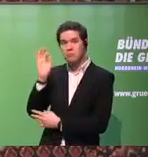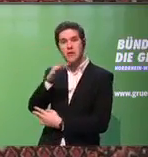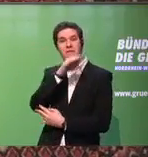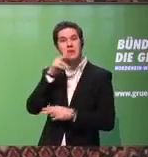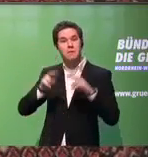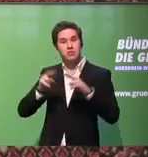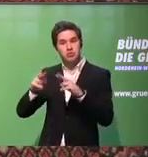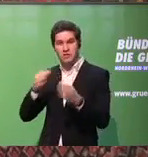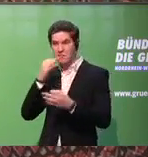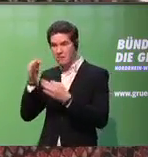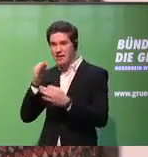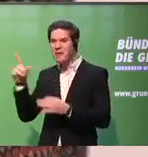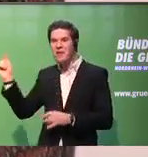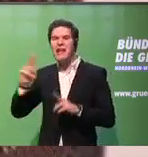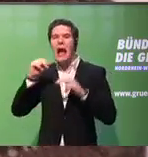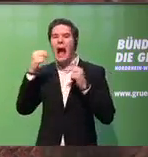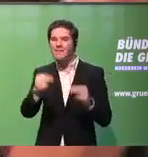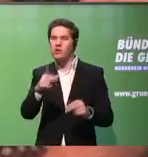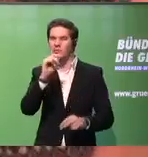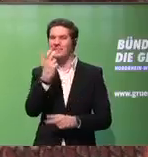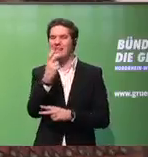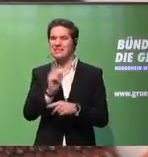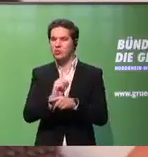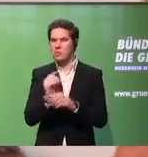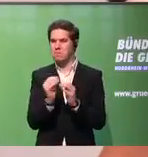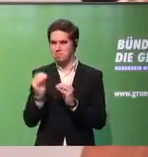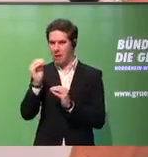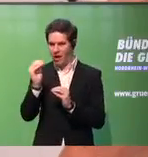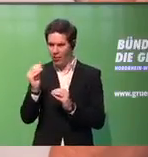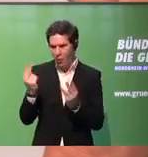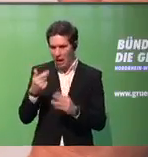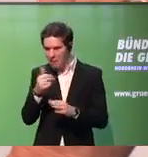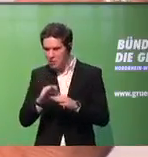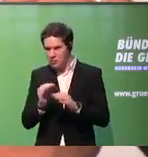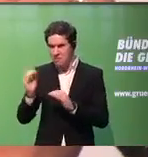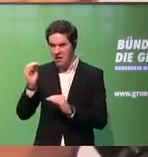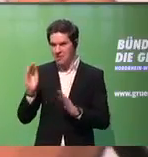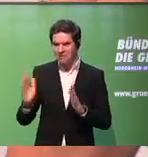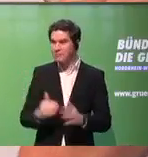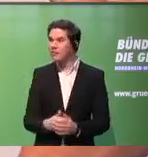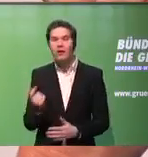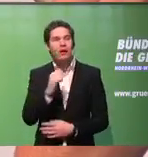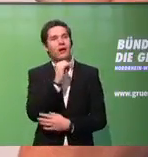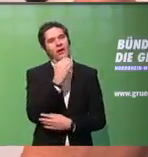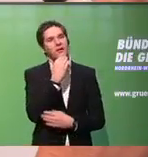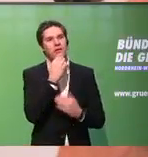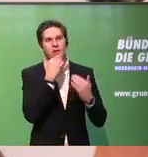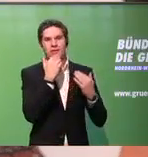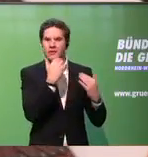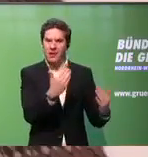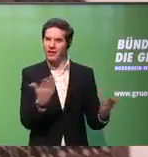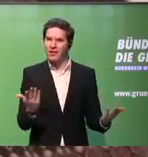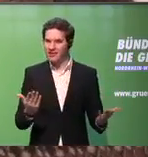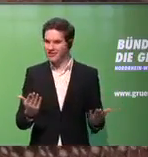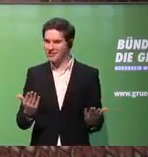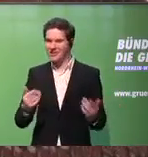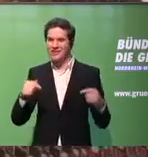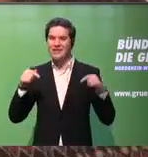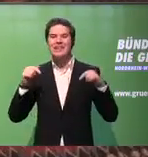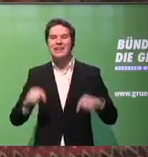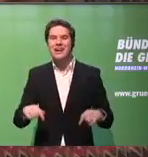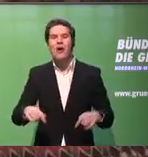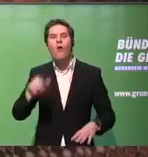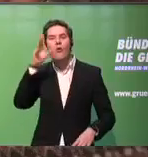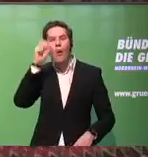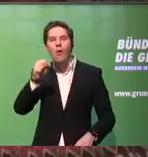mal eine halbe Minute drauf in der Antwortzeit. Oder eine Minute. Danke. Es ist sowieso angenehm, dass es hier in Köln so